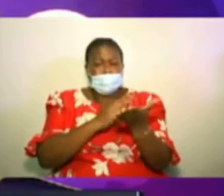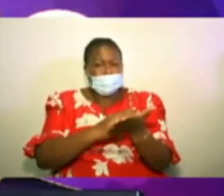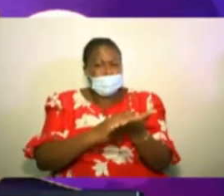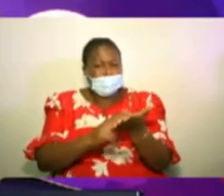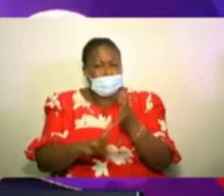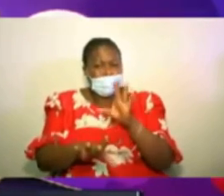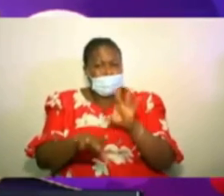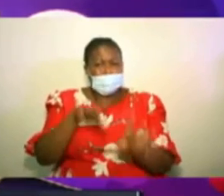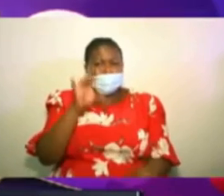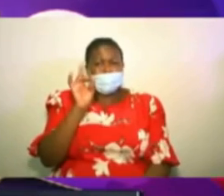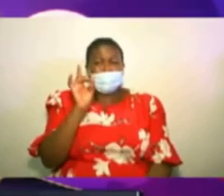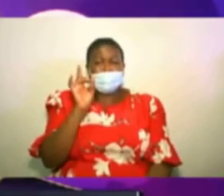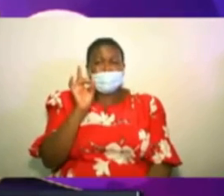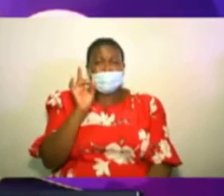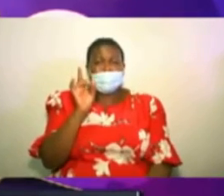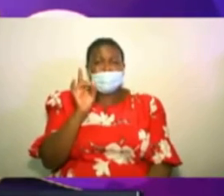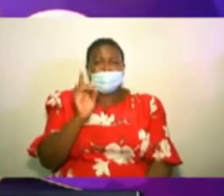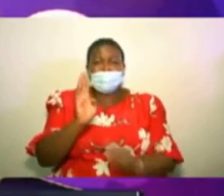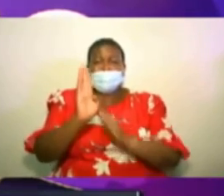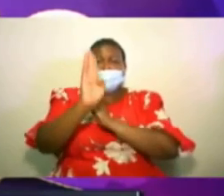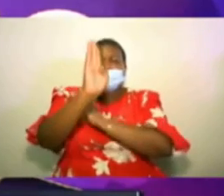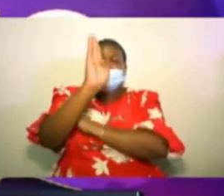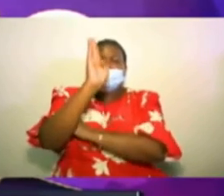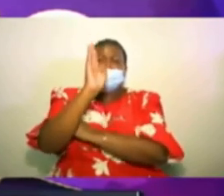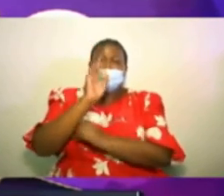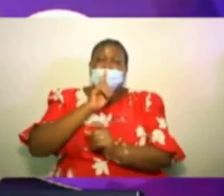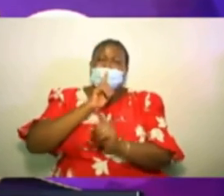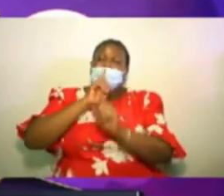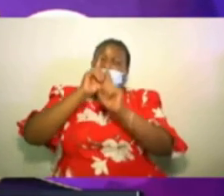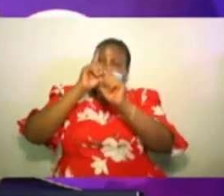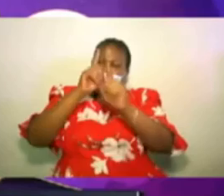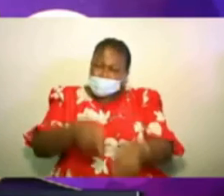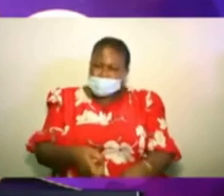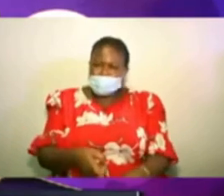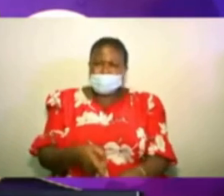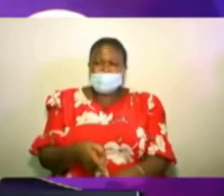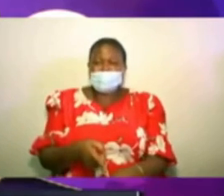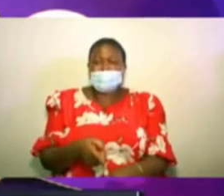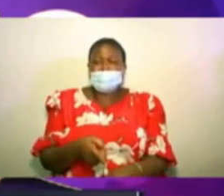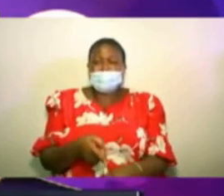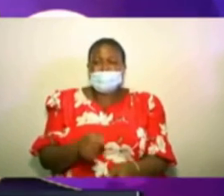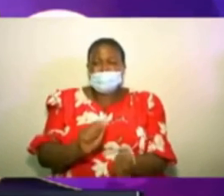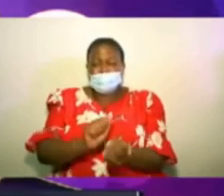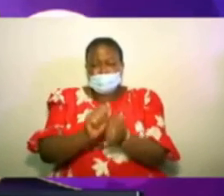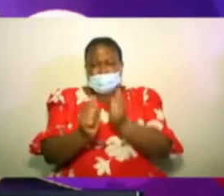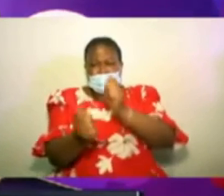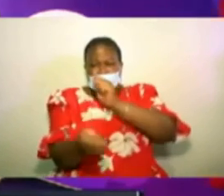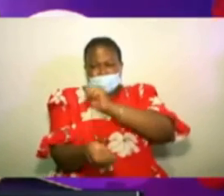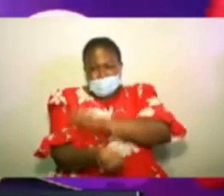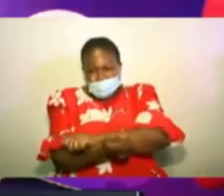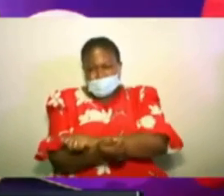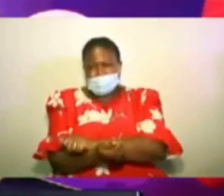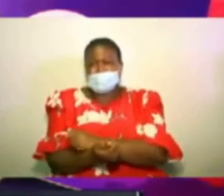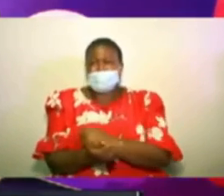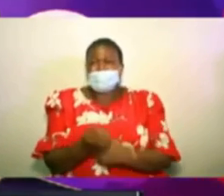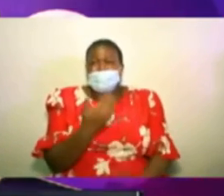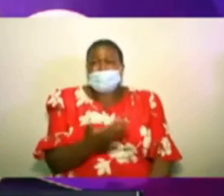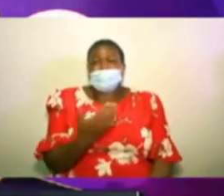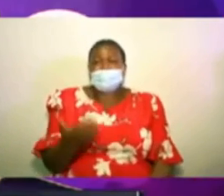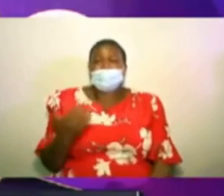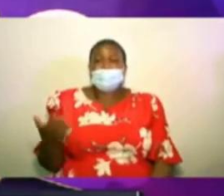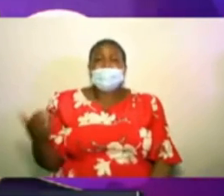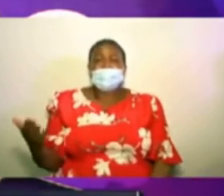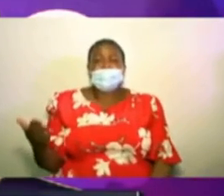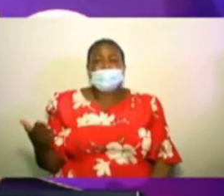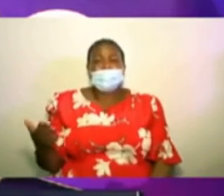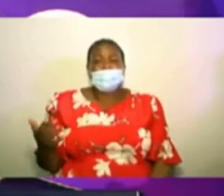et à travers la puissance du Saint-Esprit, God turned things around. Dieu a changé les choses. I'm saying this to encourage my brothers et donc je and